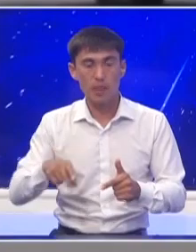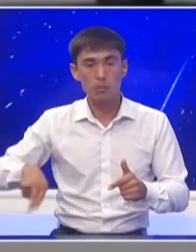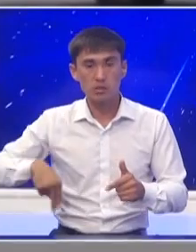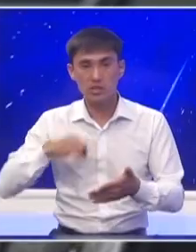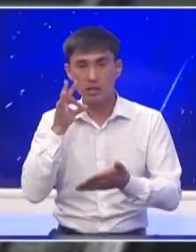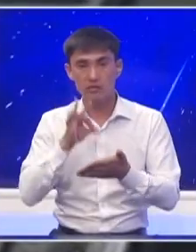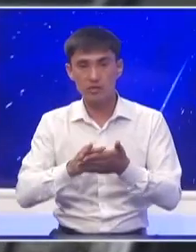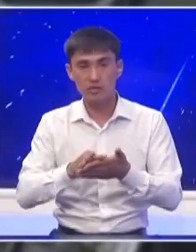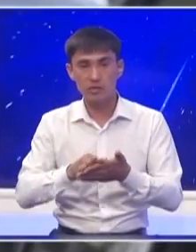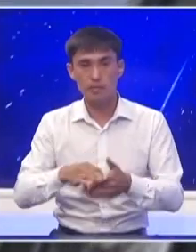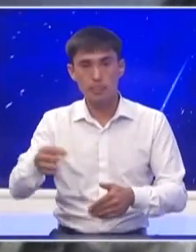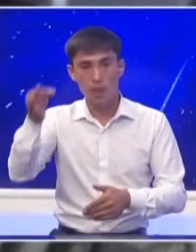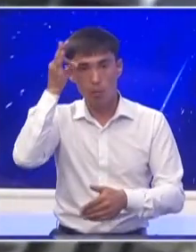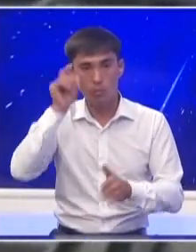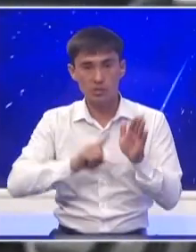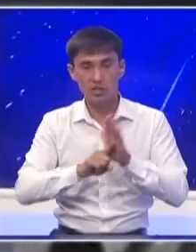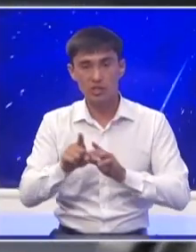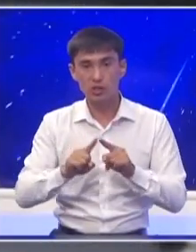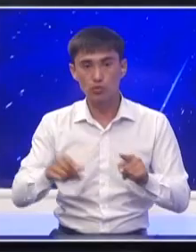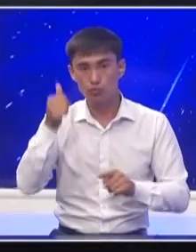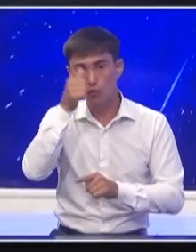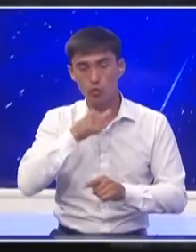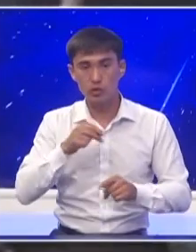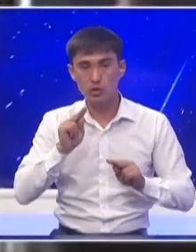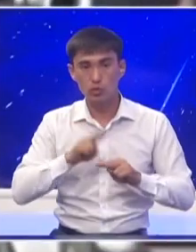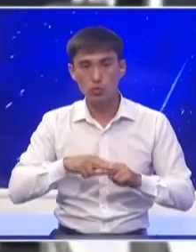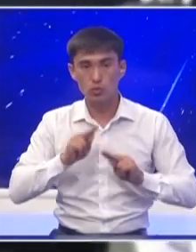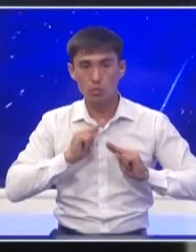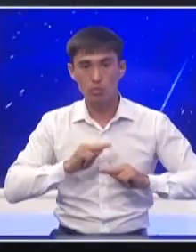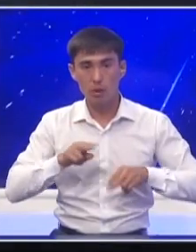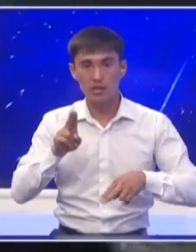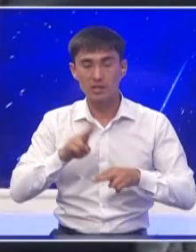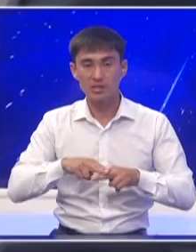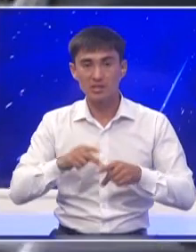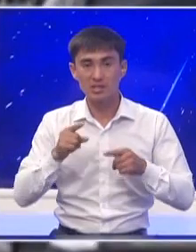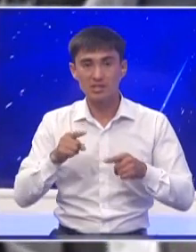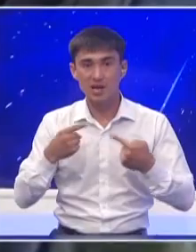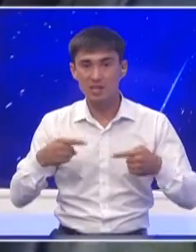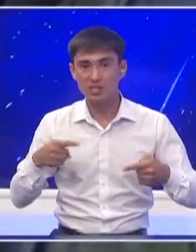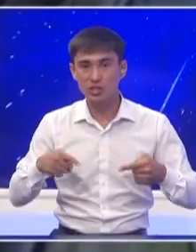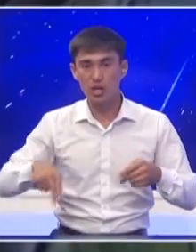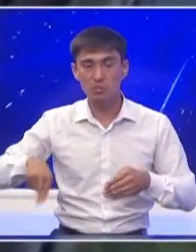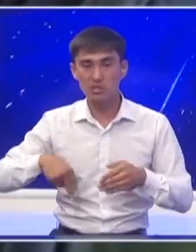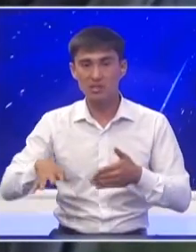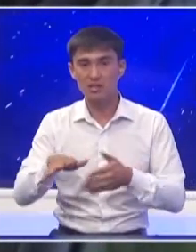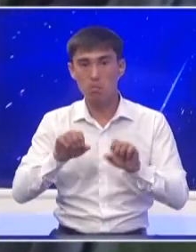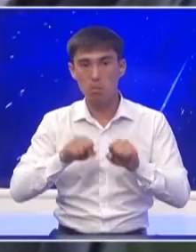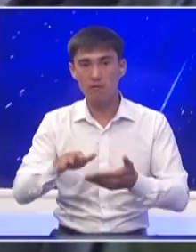административной ответственности. Напомним, с начала текущего года сотрудниками транспортной полиции за различные